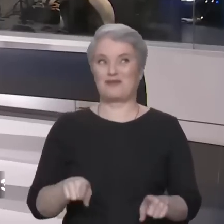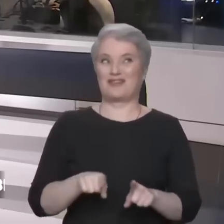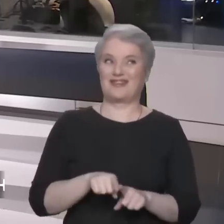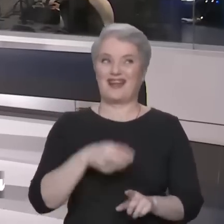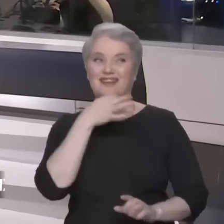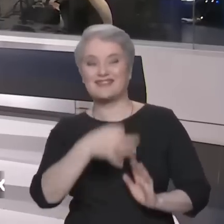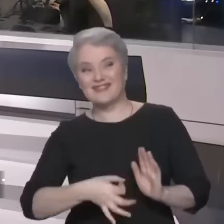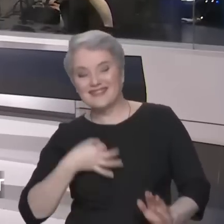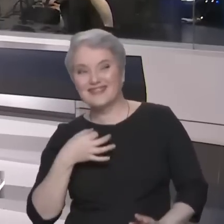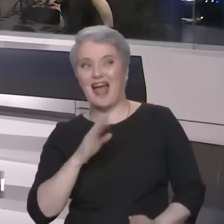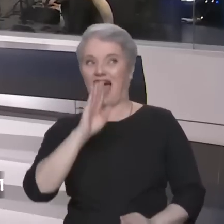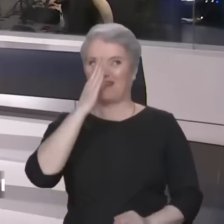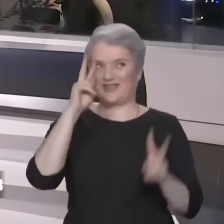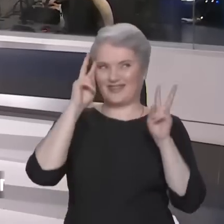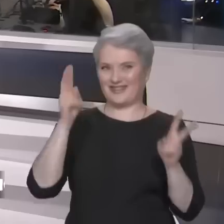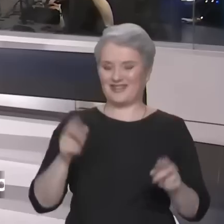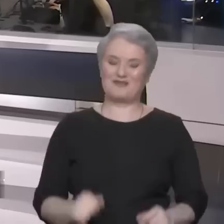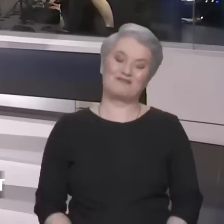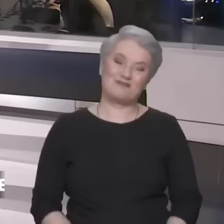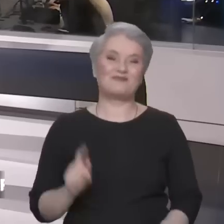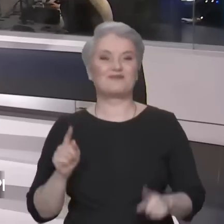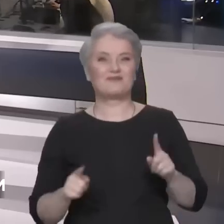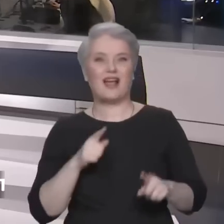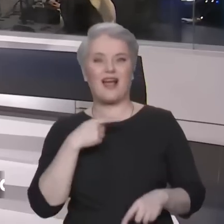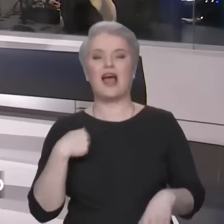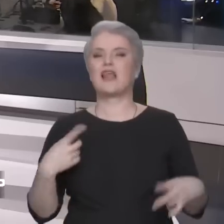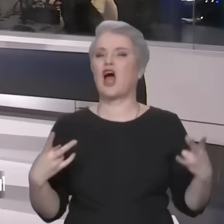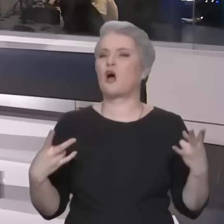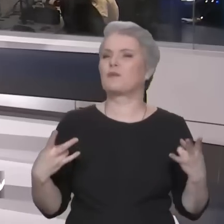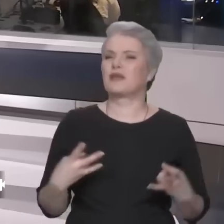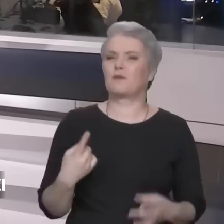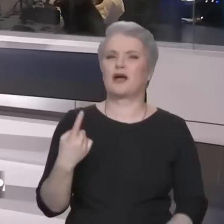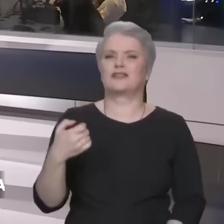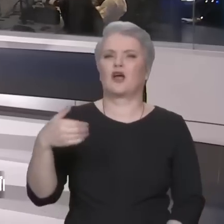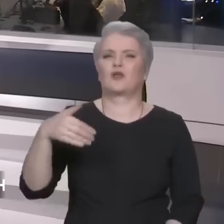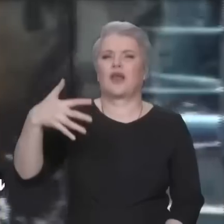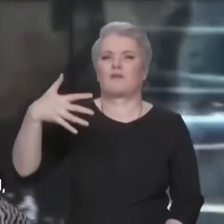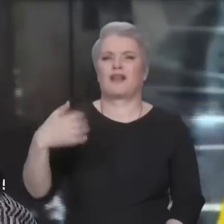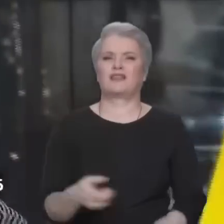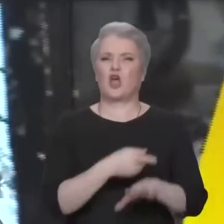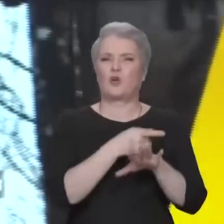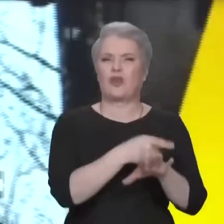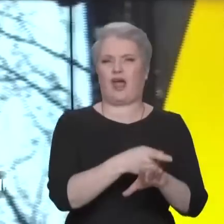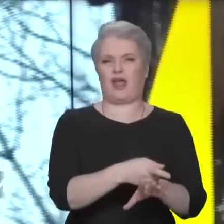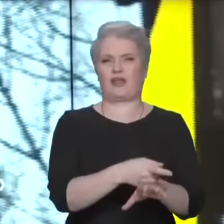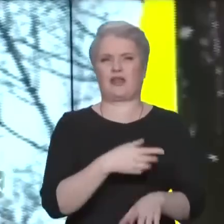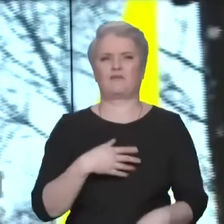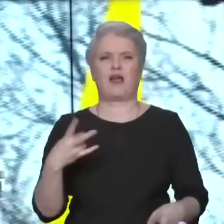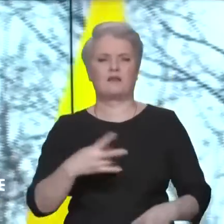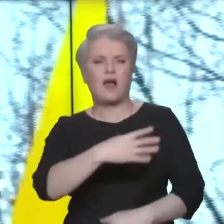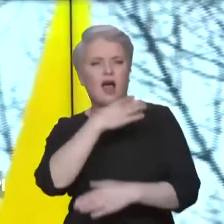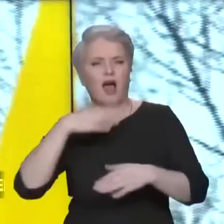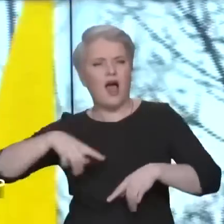так сказати, що ворог не дізнався. А іноді дехто каже, о, нам треба ой, там 100 тисяч 500 танків, нам треба стільки-то